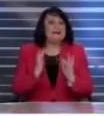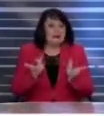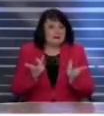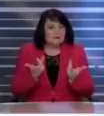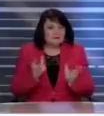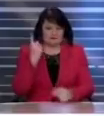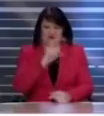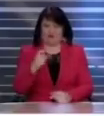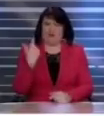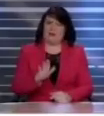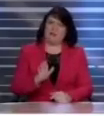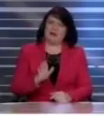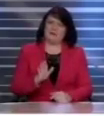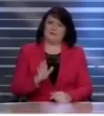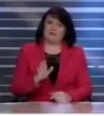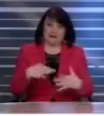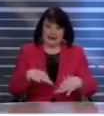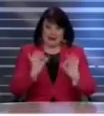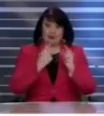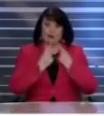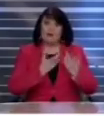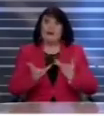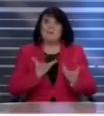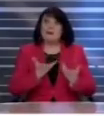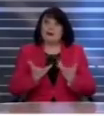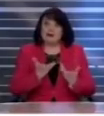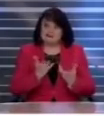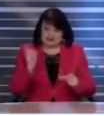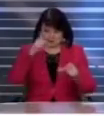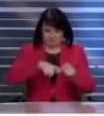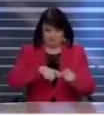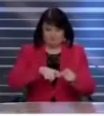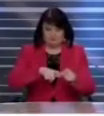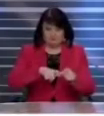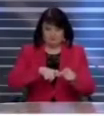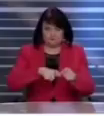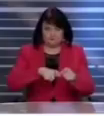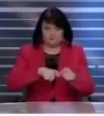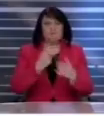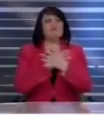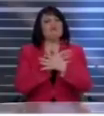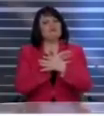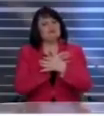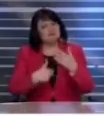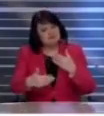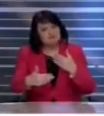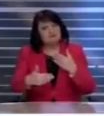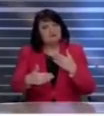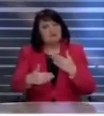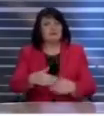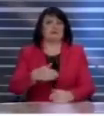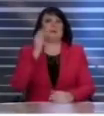μόλις μια εβδομάδα ήταν την έναρξη διαπραγματεύσεων προσχώρησης για την Αλβανία, αλλά και το